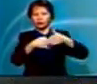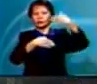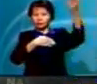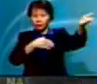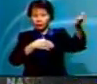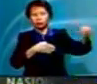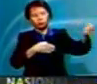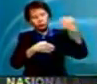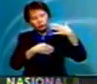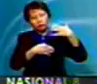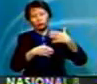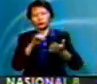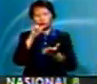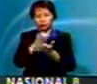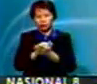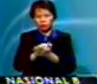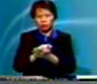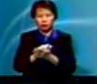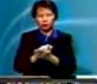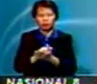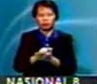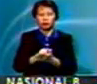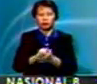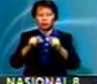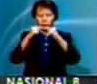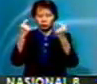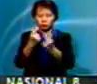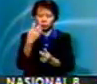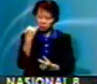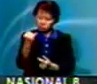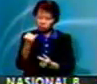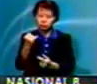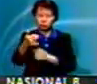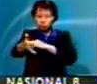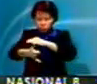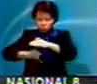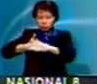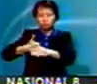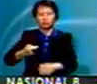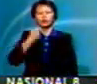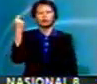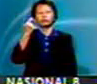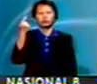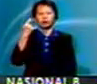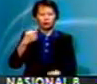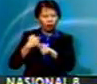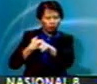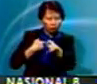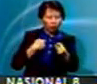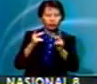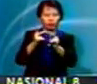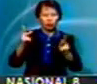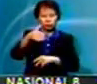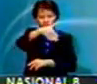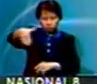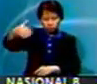jiran bahawasanya kumpulan-kumpulan penceroboh sentiasa berada di kawasan